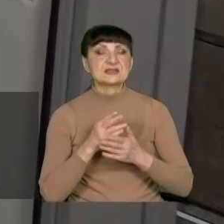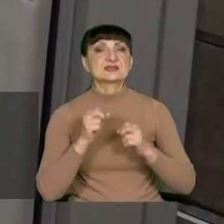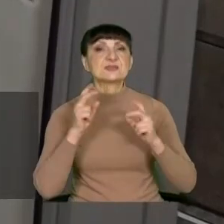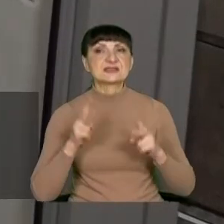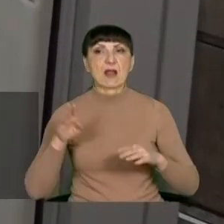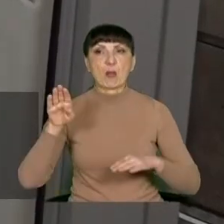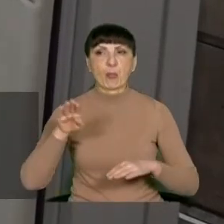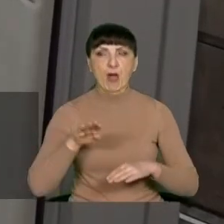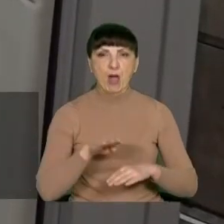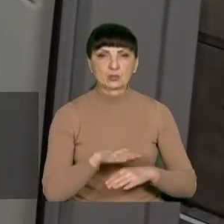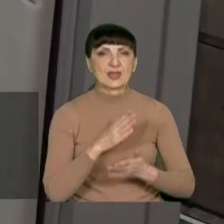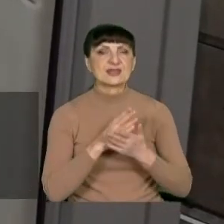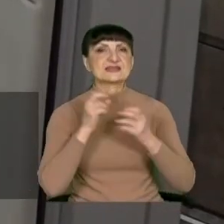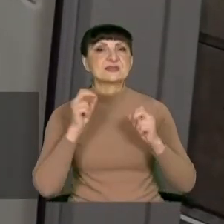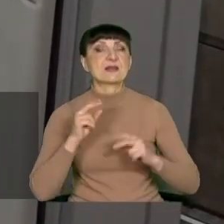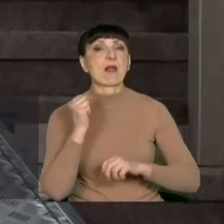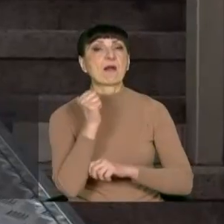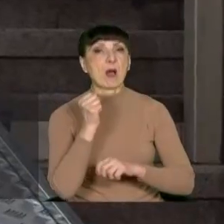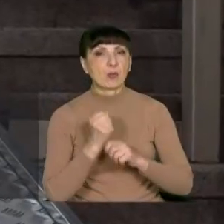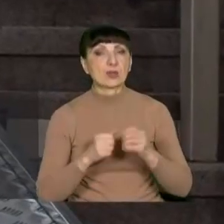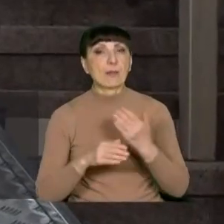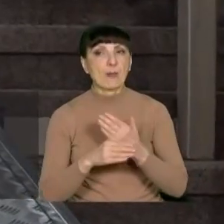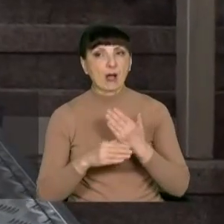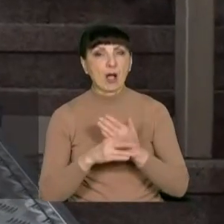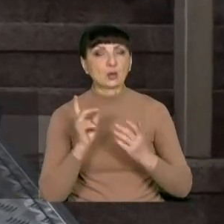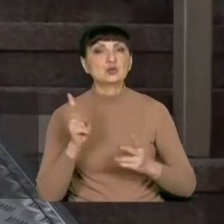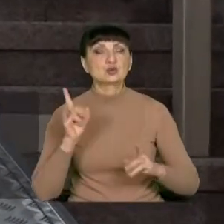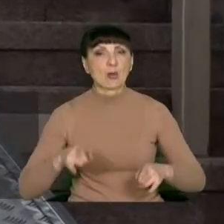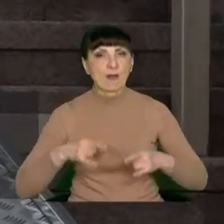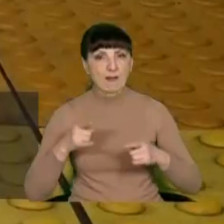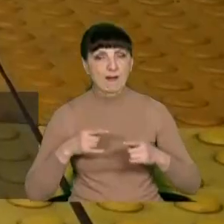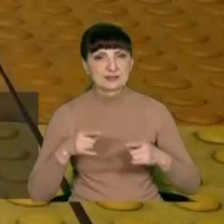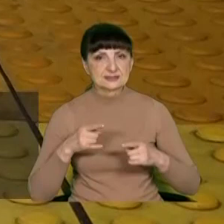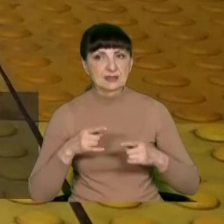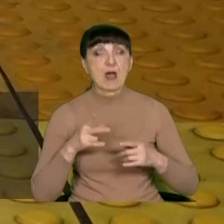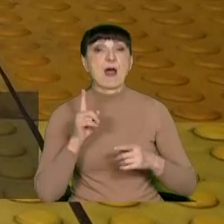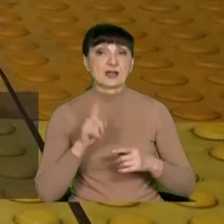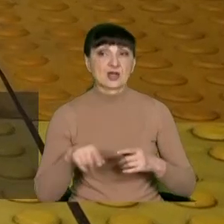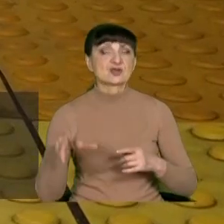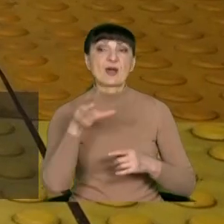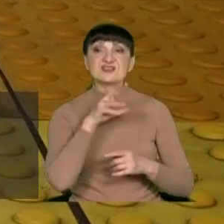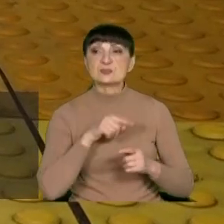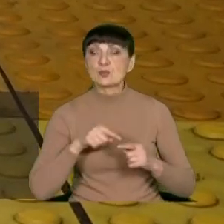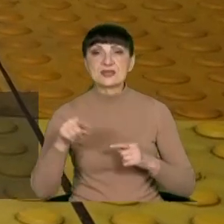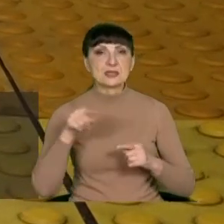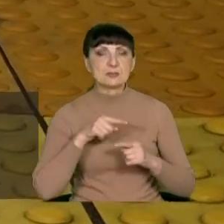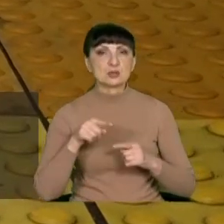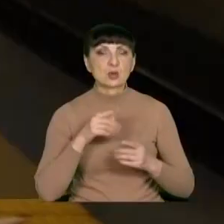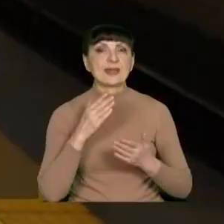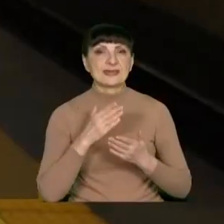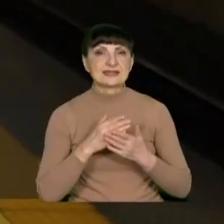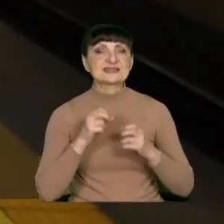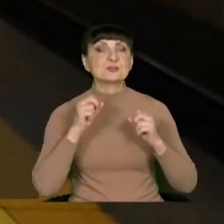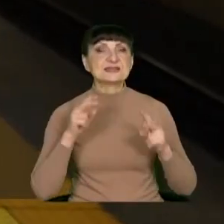специальные пандусы, есть специальные работники, которые помогают людям с ограниченными возможностями, а также по всему периметру станции